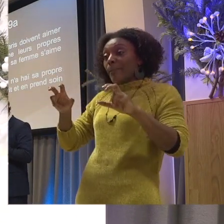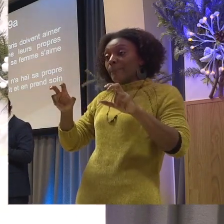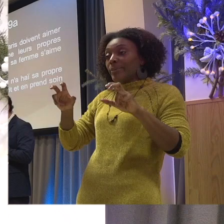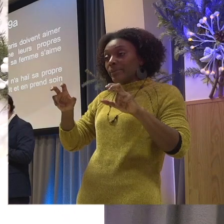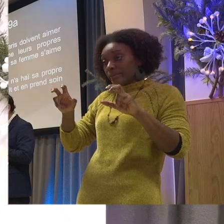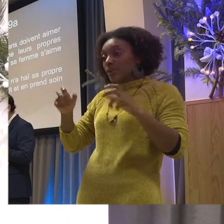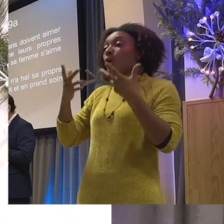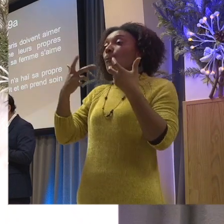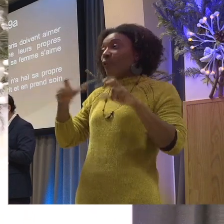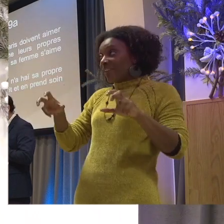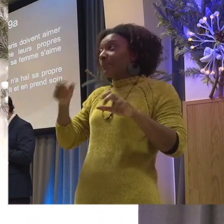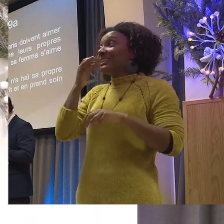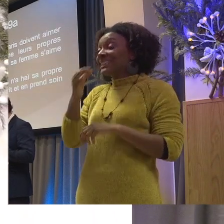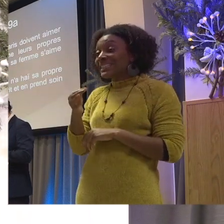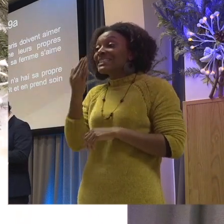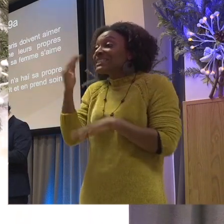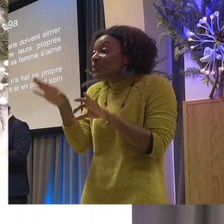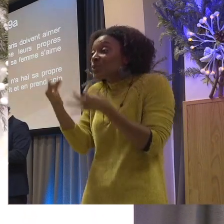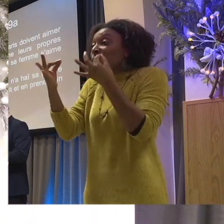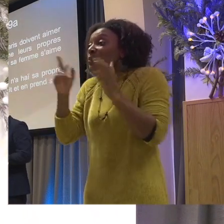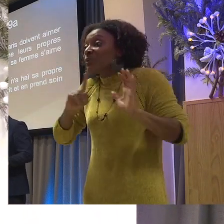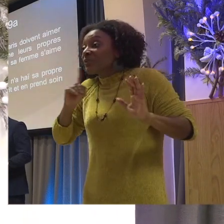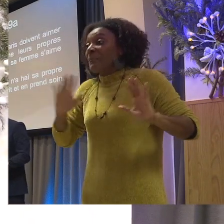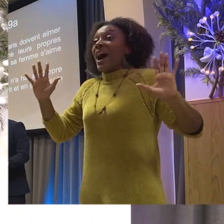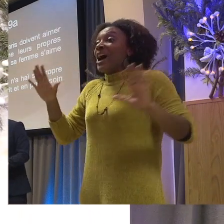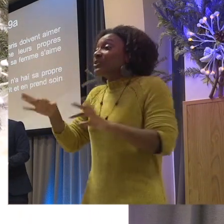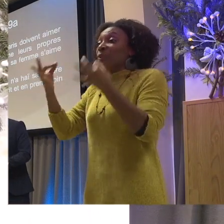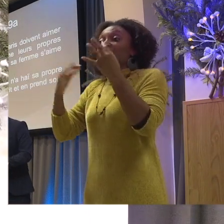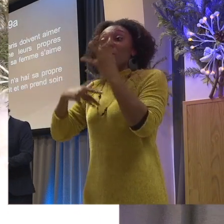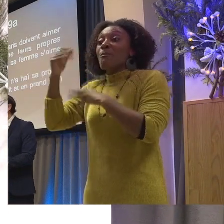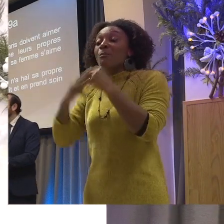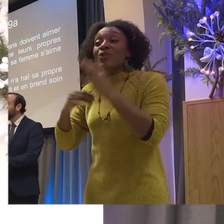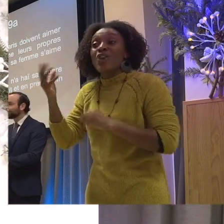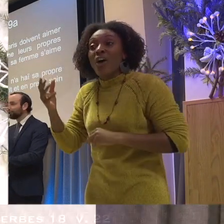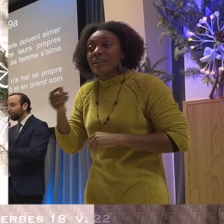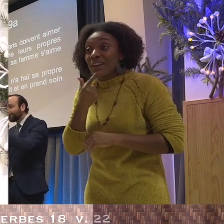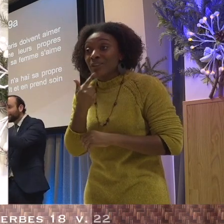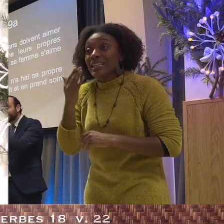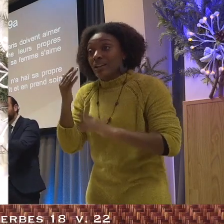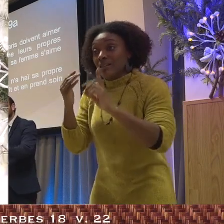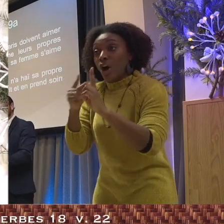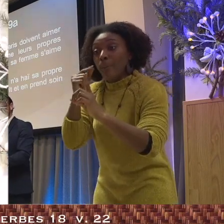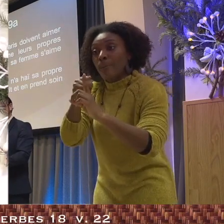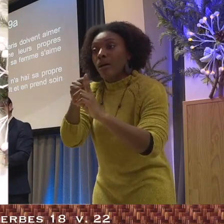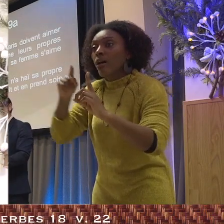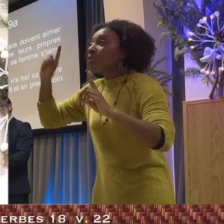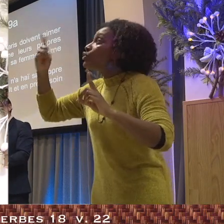une grâce que tu obtiens de l'Éternel. Dieu te donne une femme pour voir ce que tu fais de sa